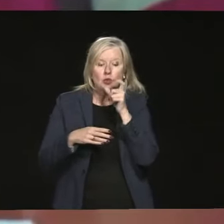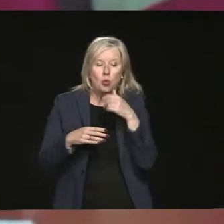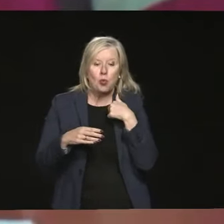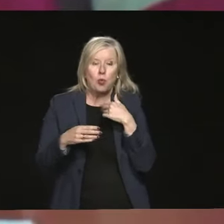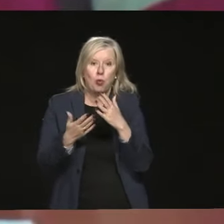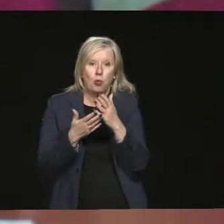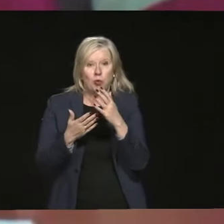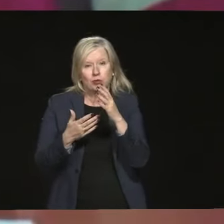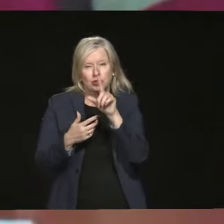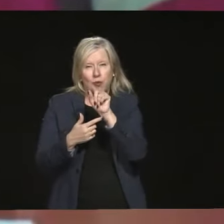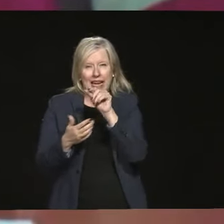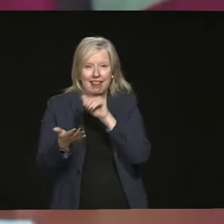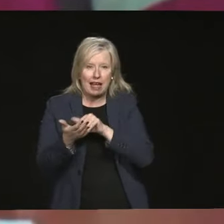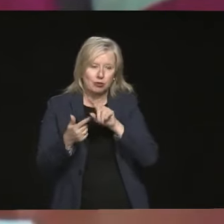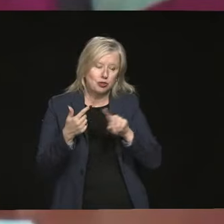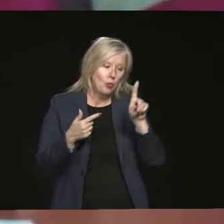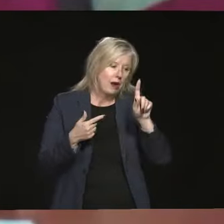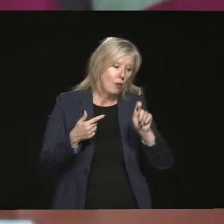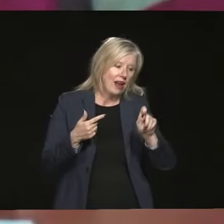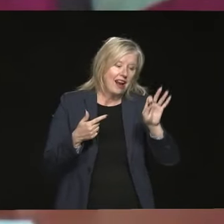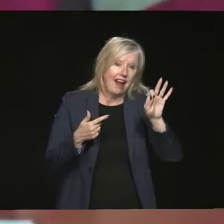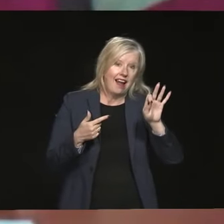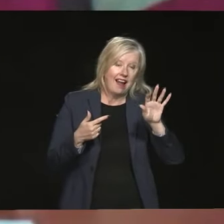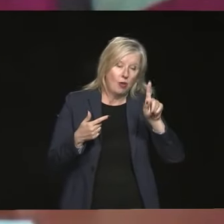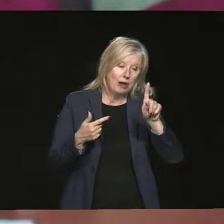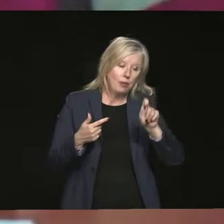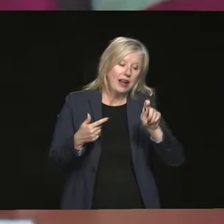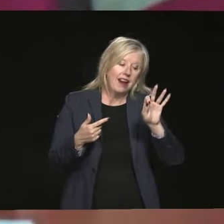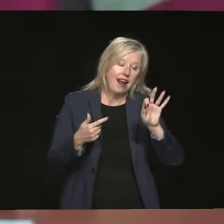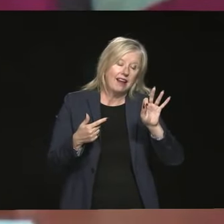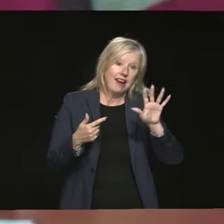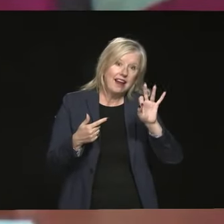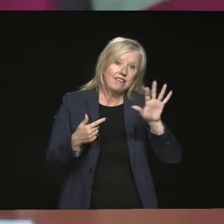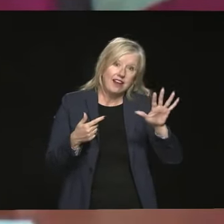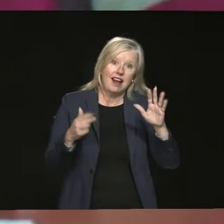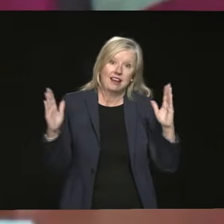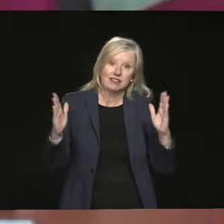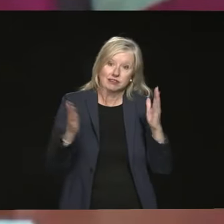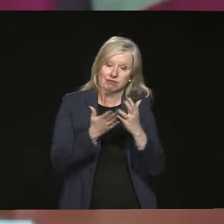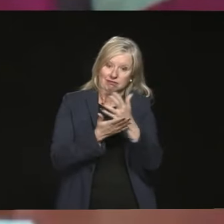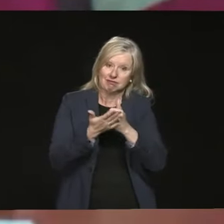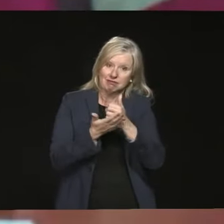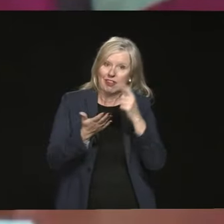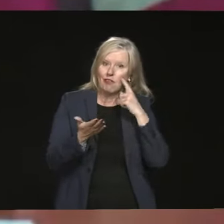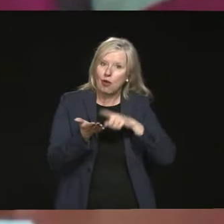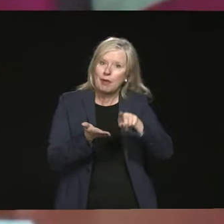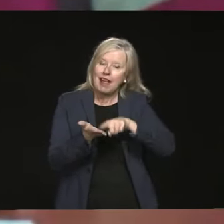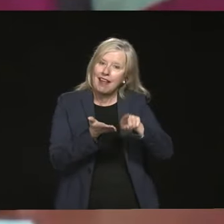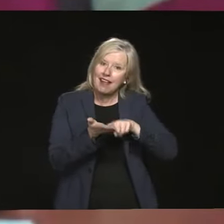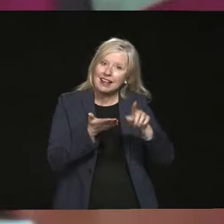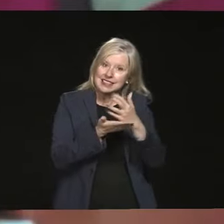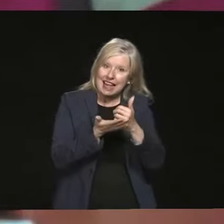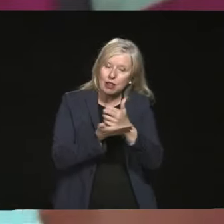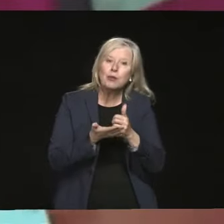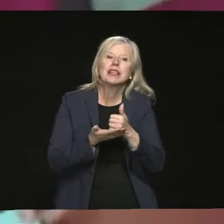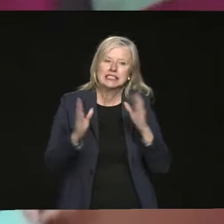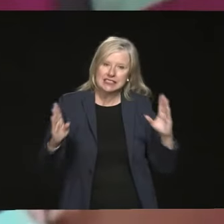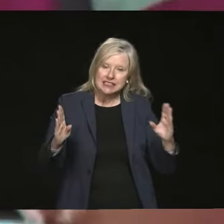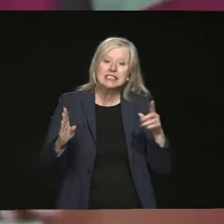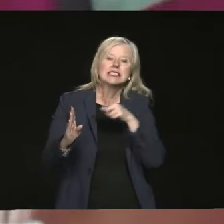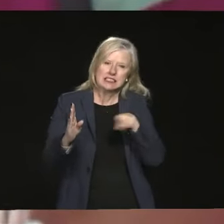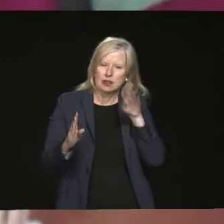annual payroll to apply. So I'd encourage those organizations to reach out to their financial institutions by phone